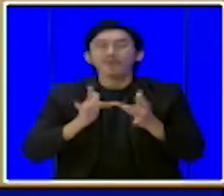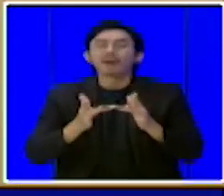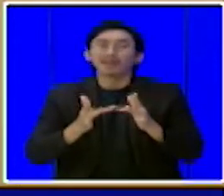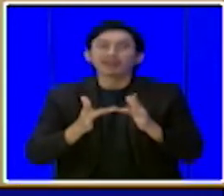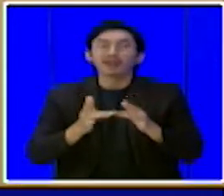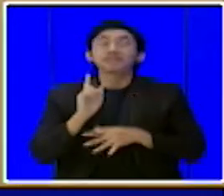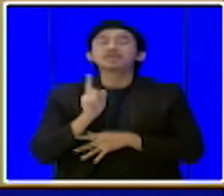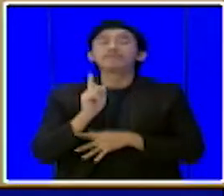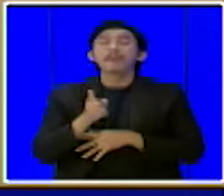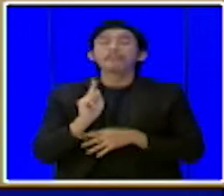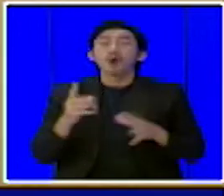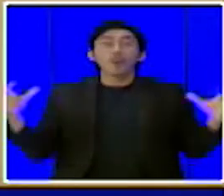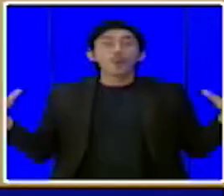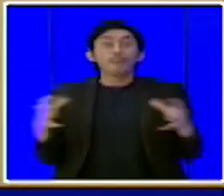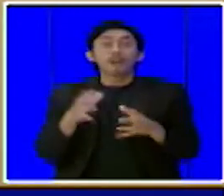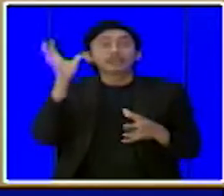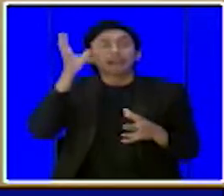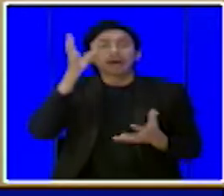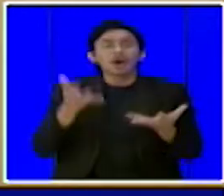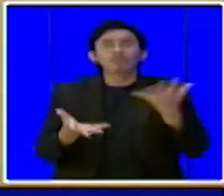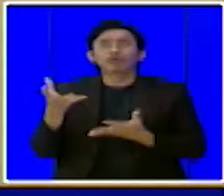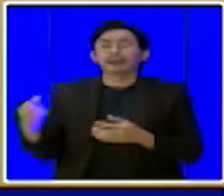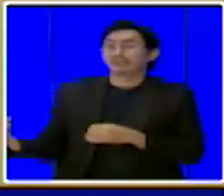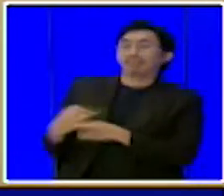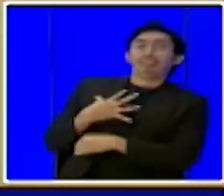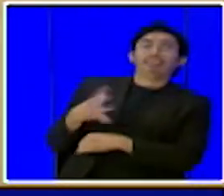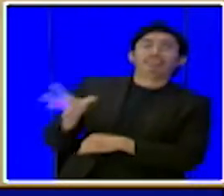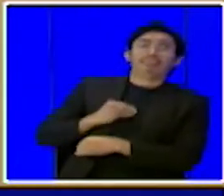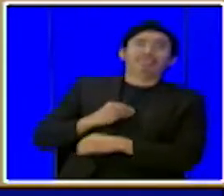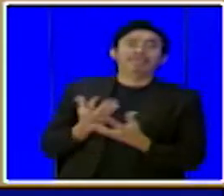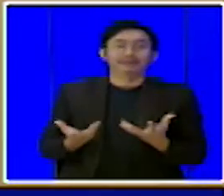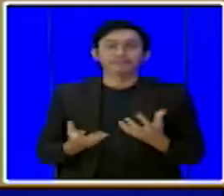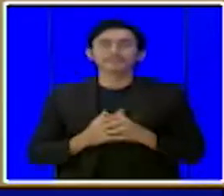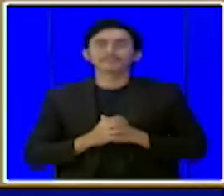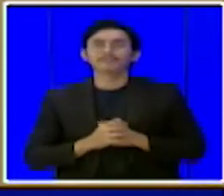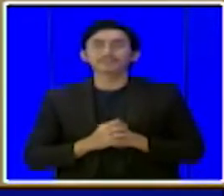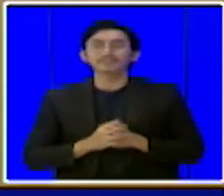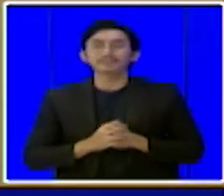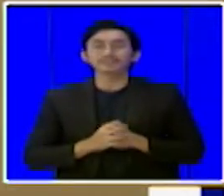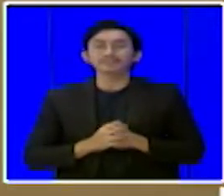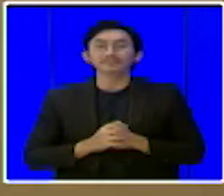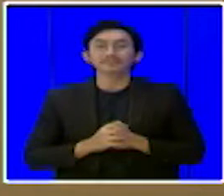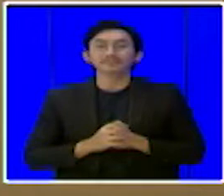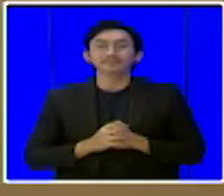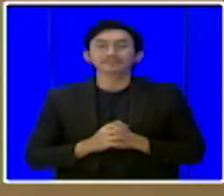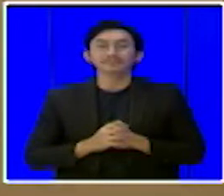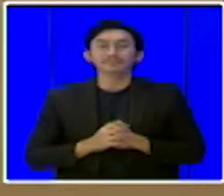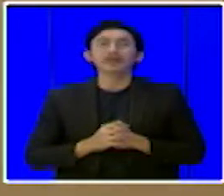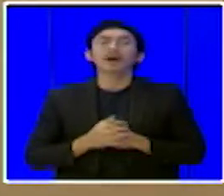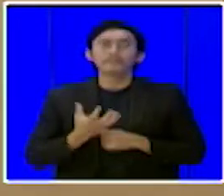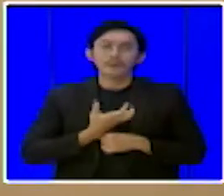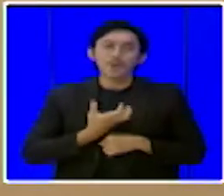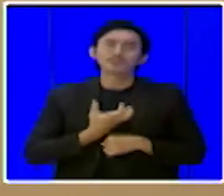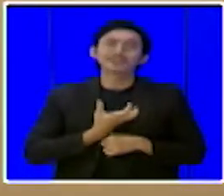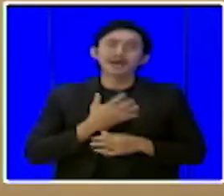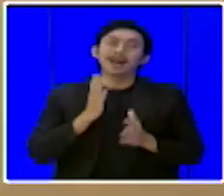nanti tertular. Jadi lebih baik daripada wisuda langsung ketika di kondisi seperti ini. Kalau saya sih pengennya langsung karena bisa bertemu dengan